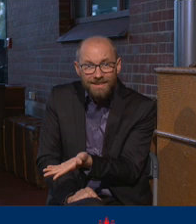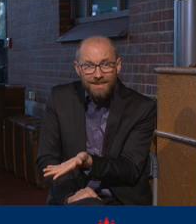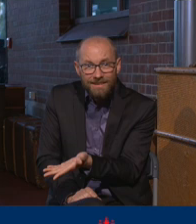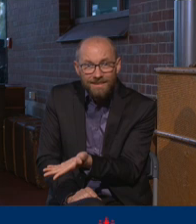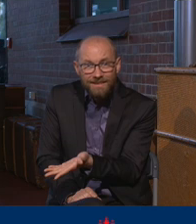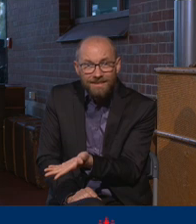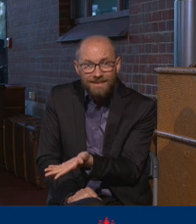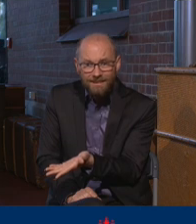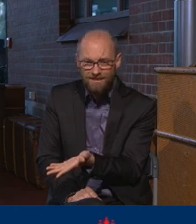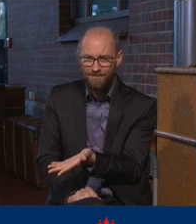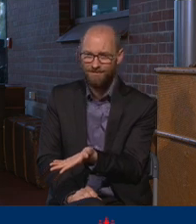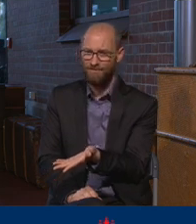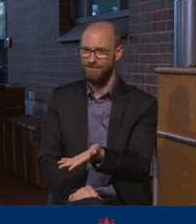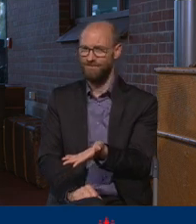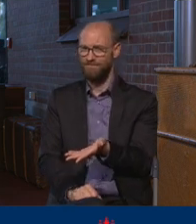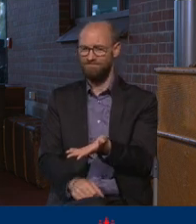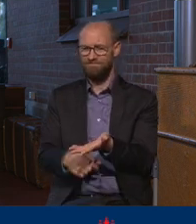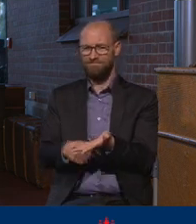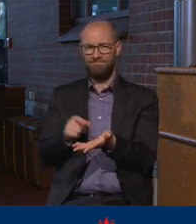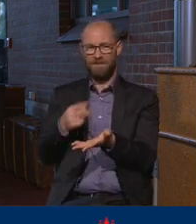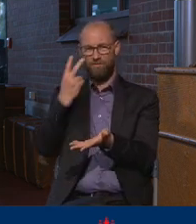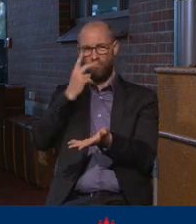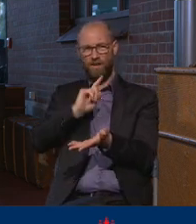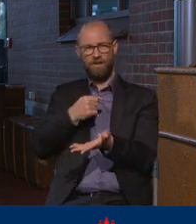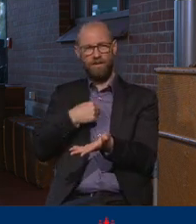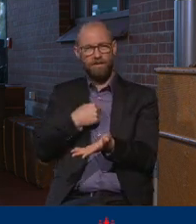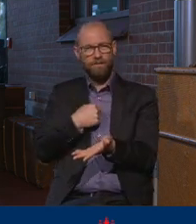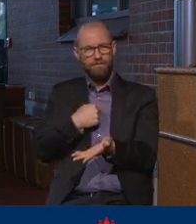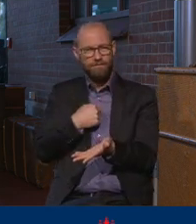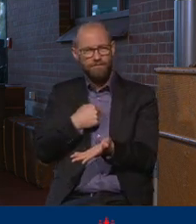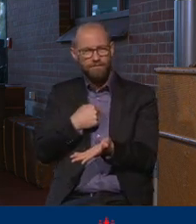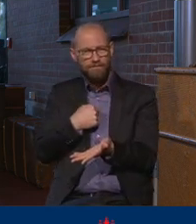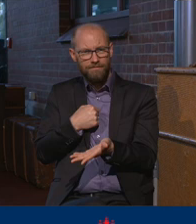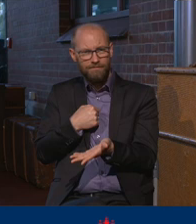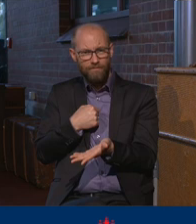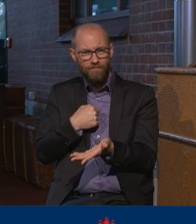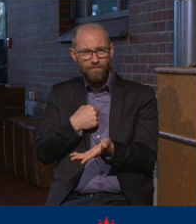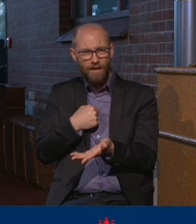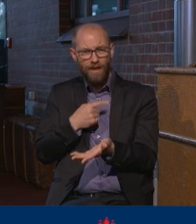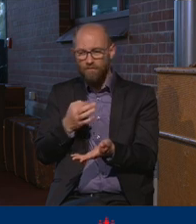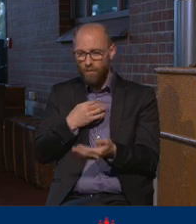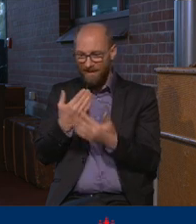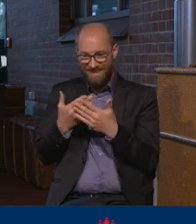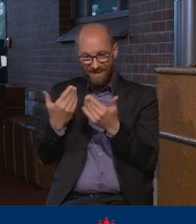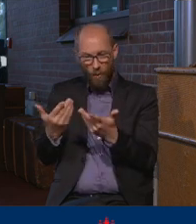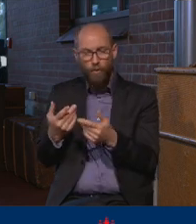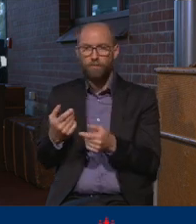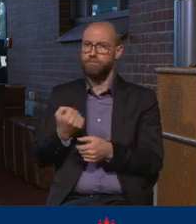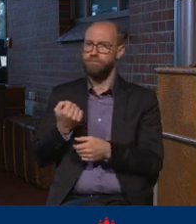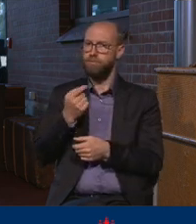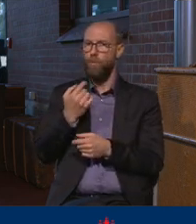würden wir nicht so richtig den kopf ich halte es ehrlich gesagt für relativ große verschwendung was hier passiert ist